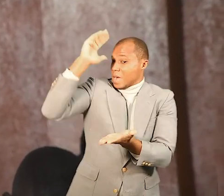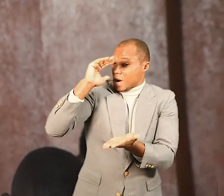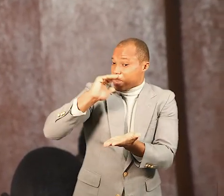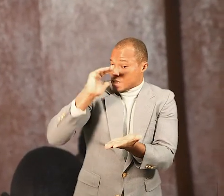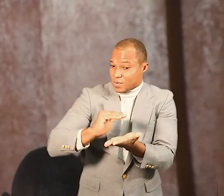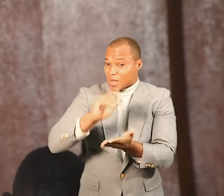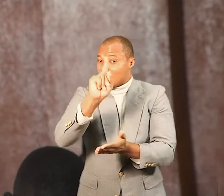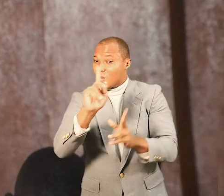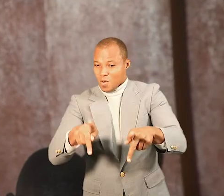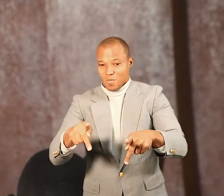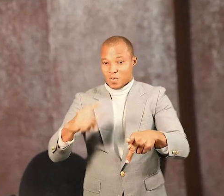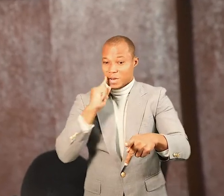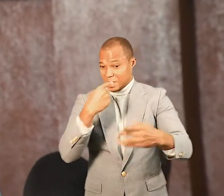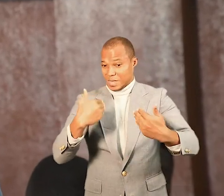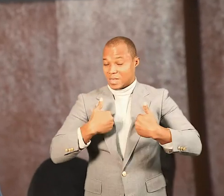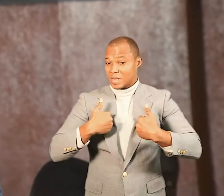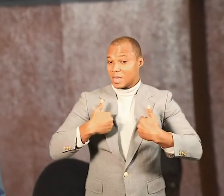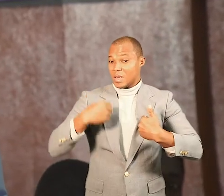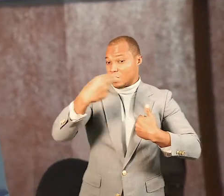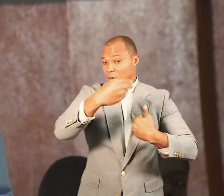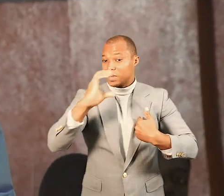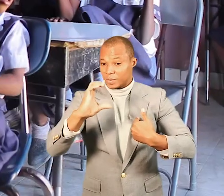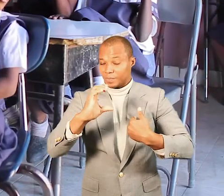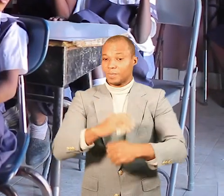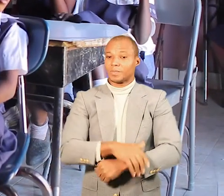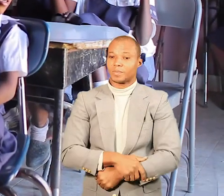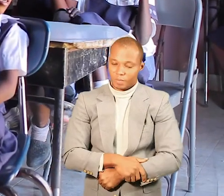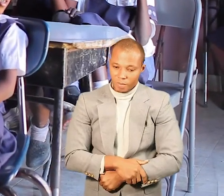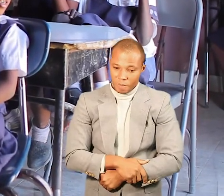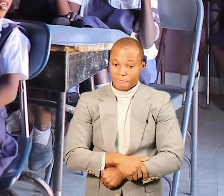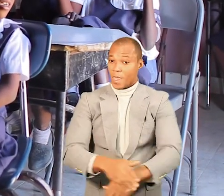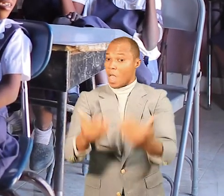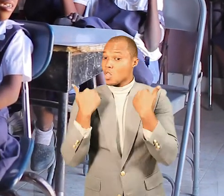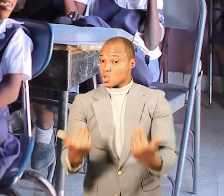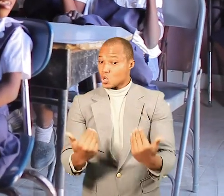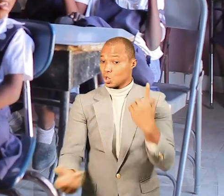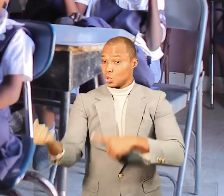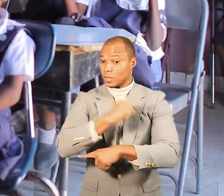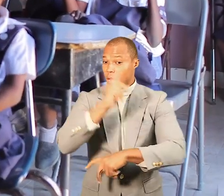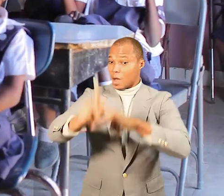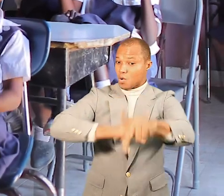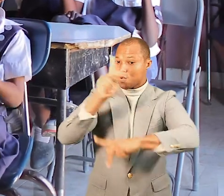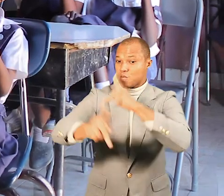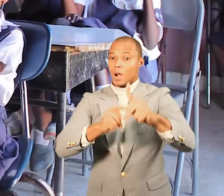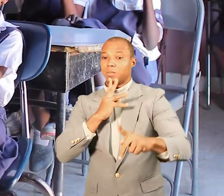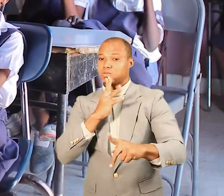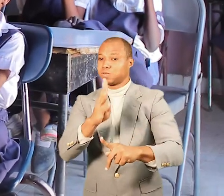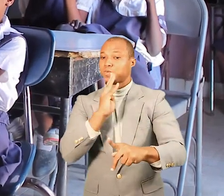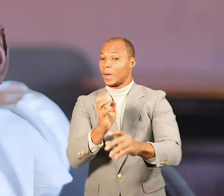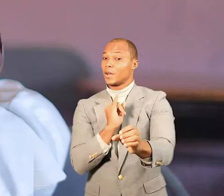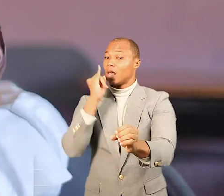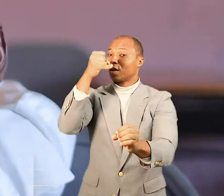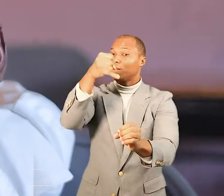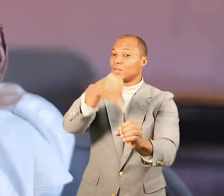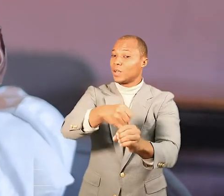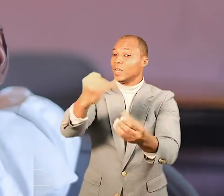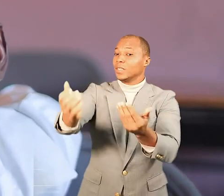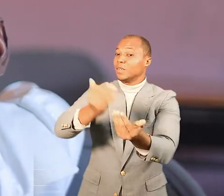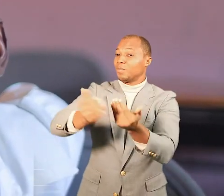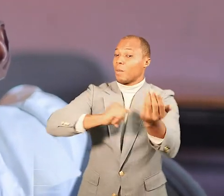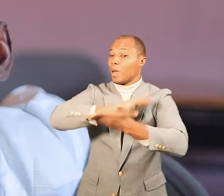que je dis à vous, il y a parlé de l'inclusion. Il y a parlé de l'inclusion, ça veut dire faciliter tout